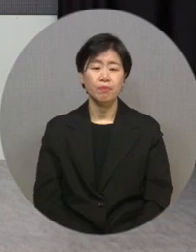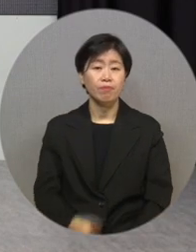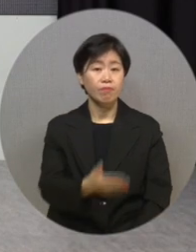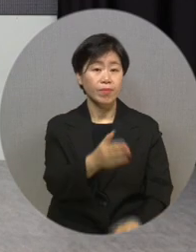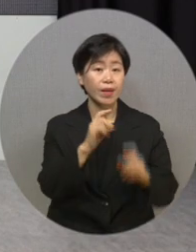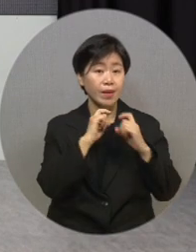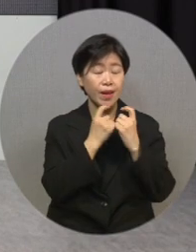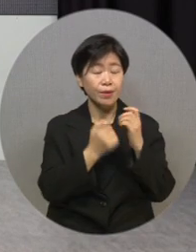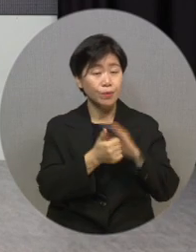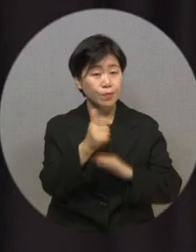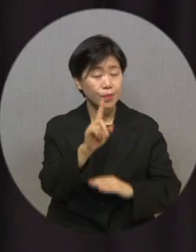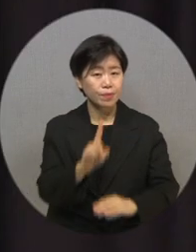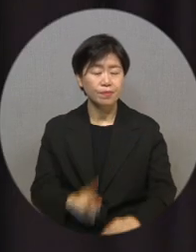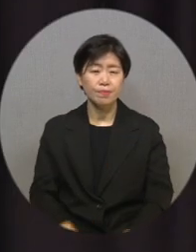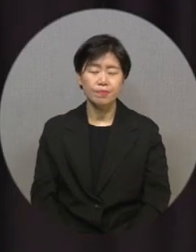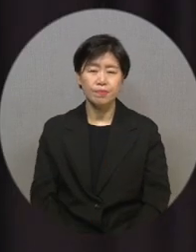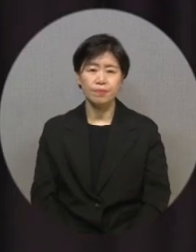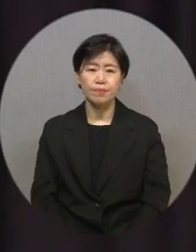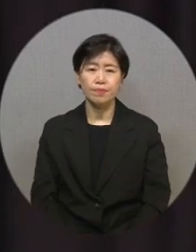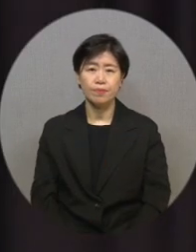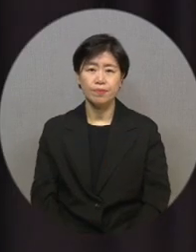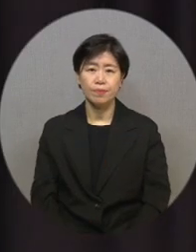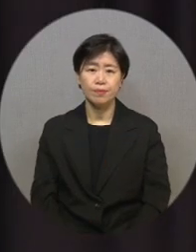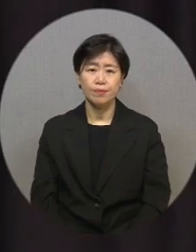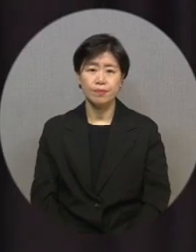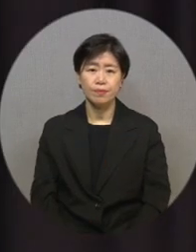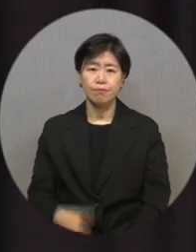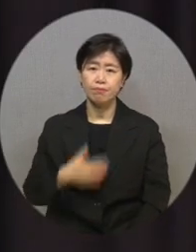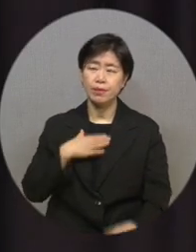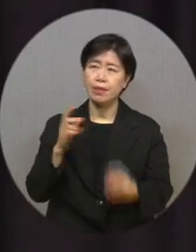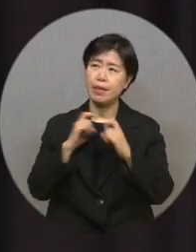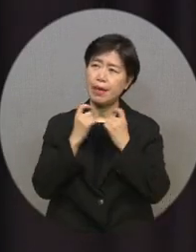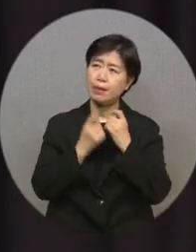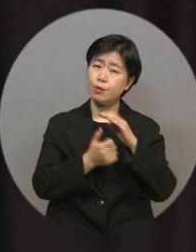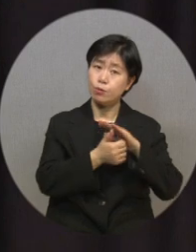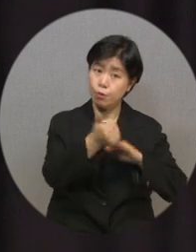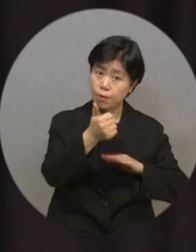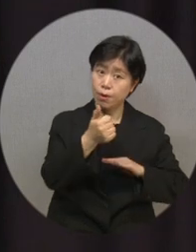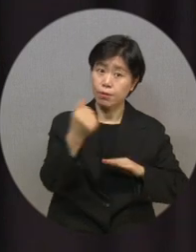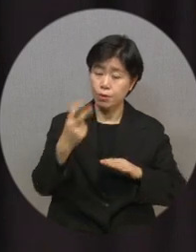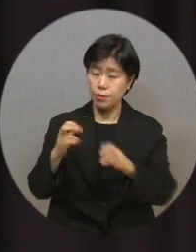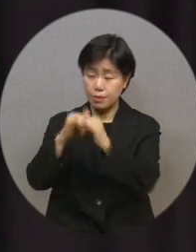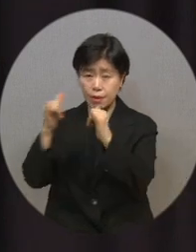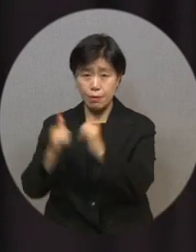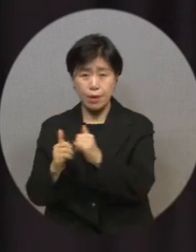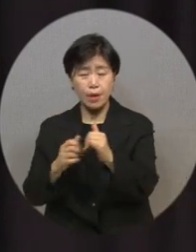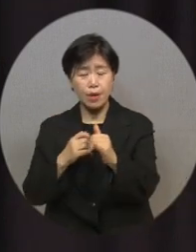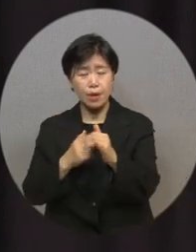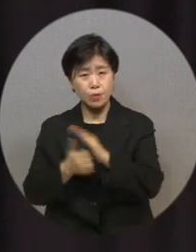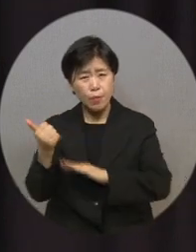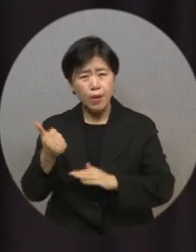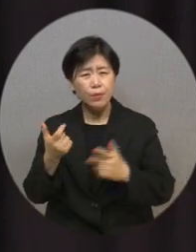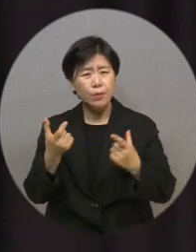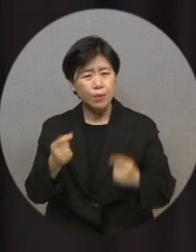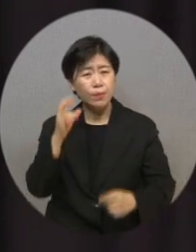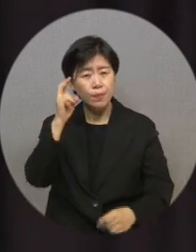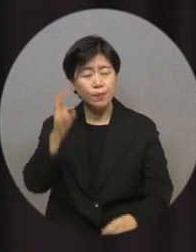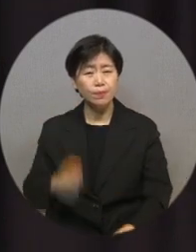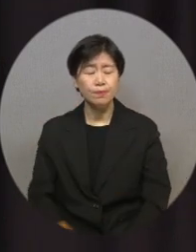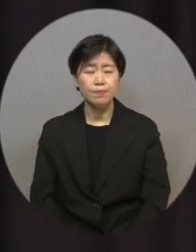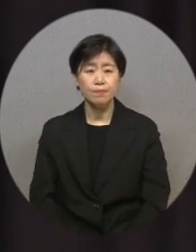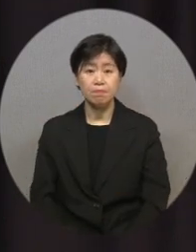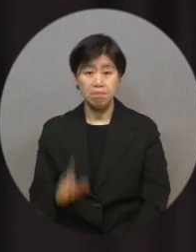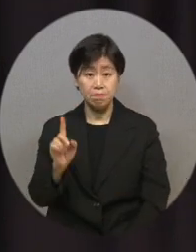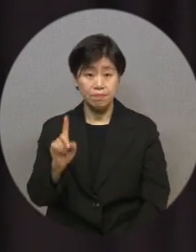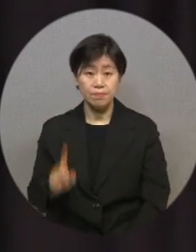소망이라면 예 이제 개인적인 소망이기도 하고 아마 사회적인 소망이기도 할 거 같다는 생각이 듭니다